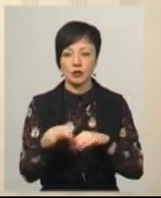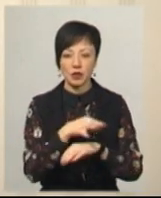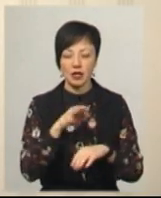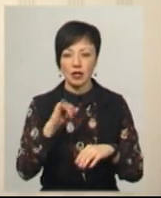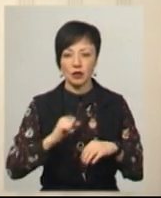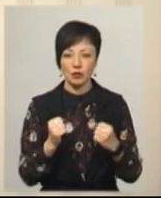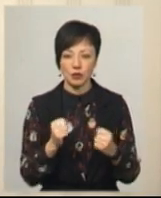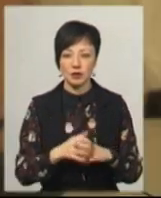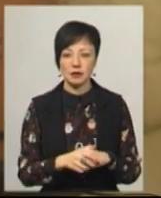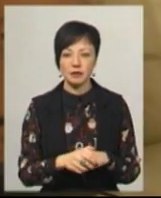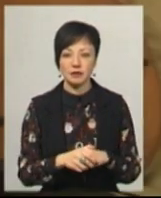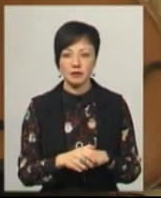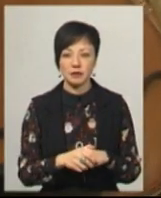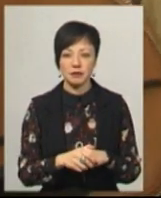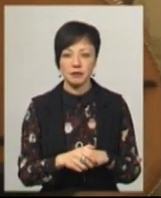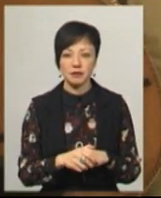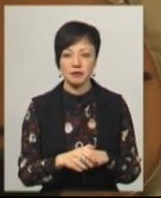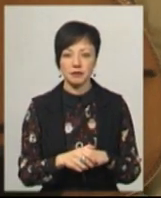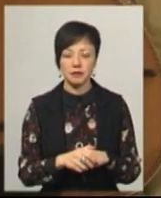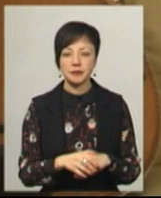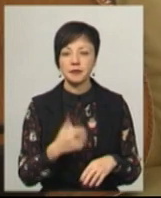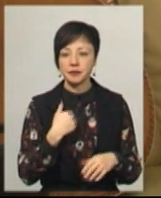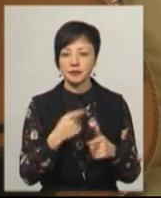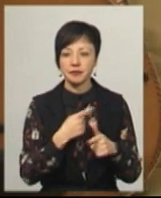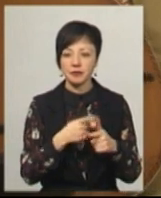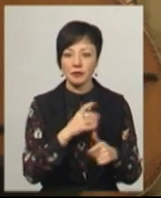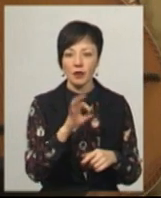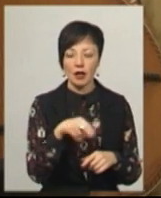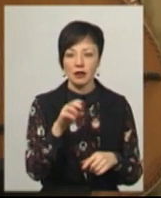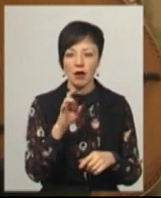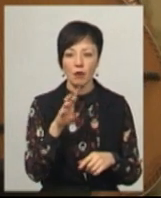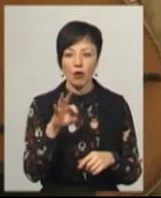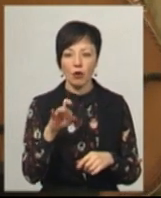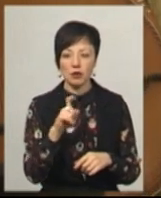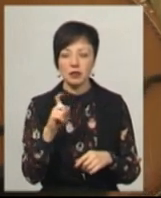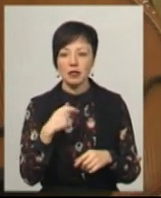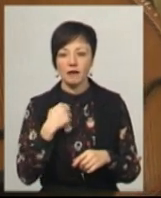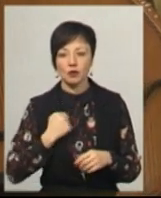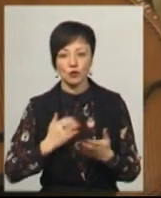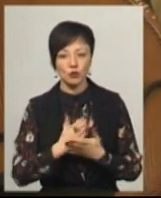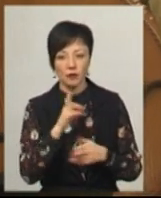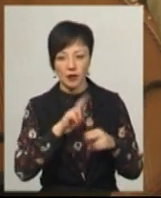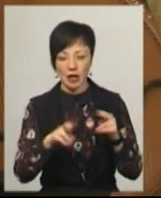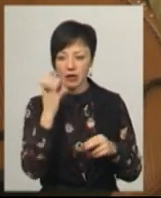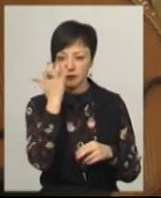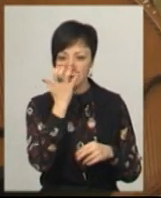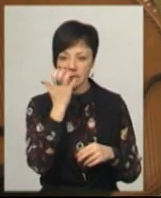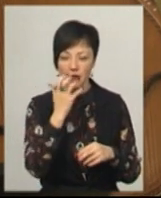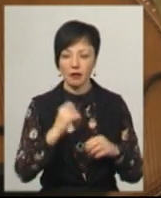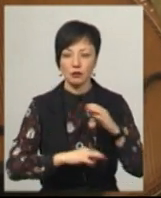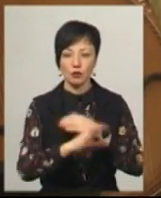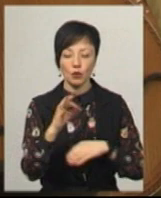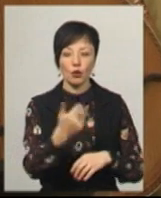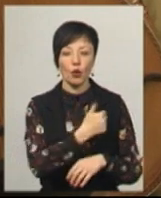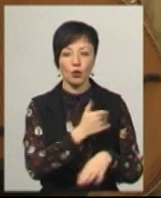три. Пан Олександр Дармороз, військовий психолог, втратив зір та ногу на сході України. І